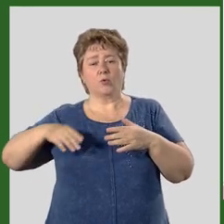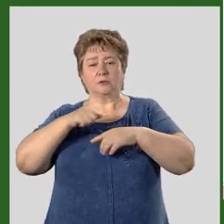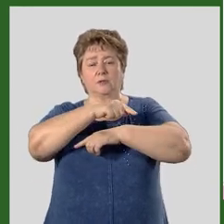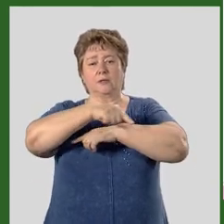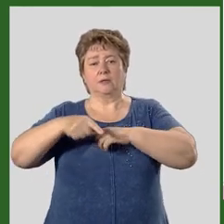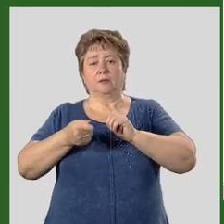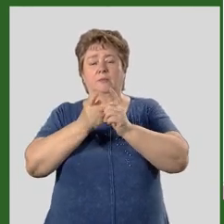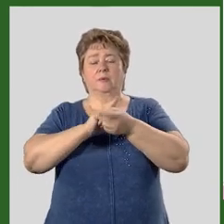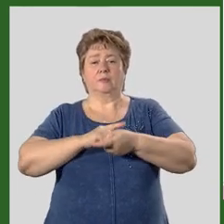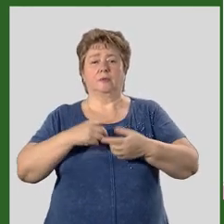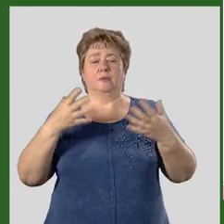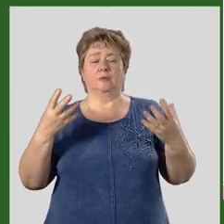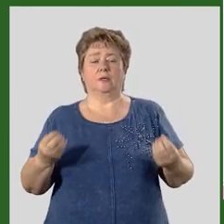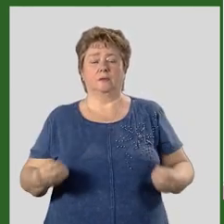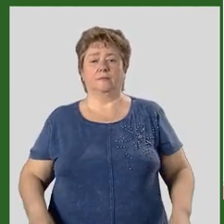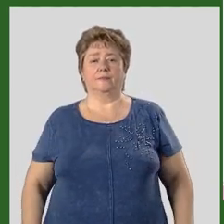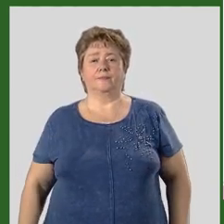линии перемены дат,